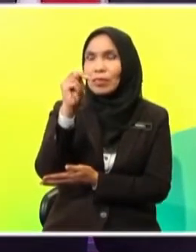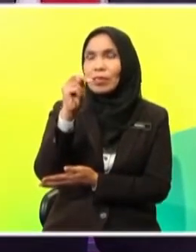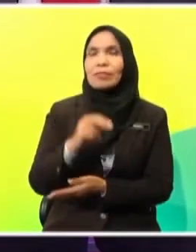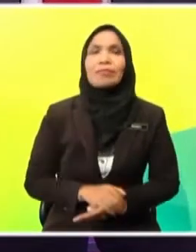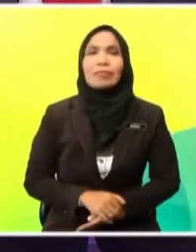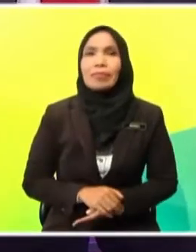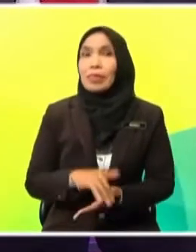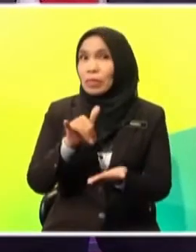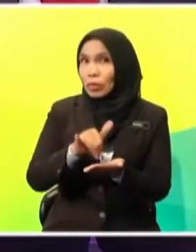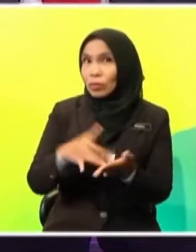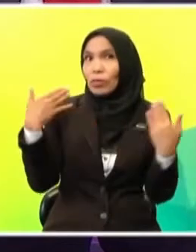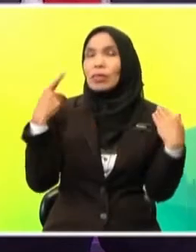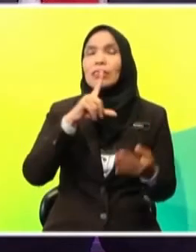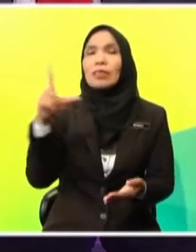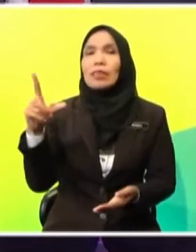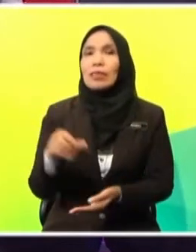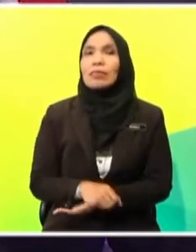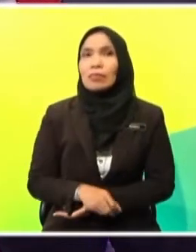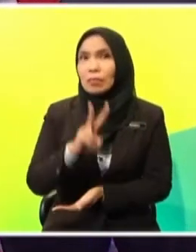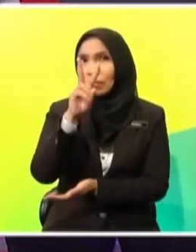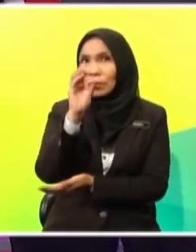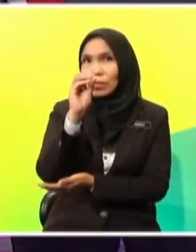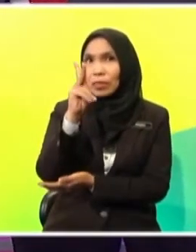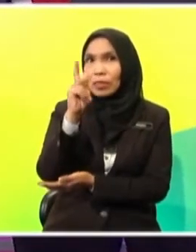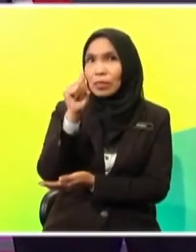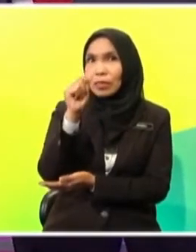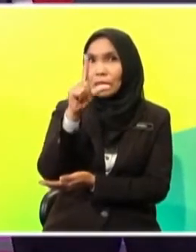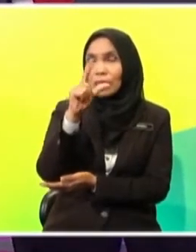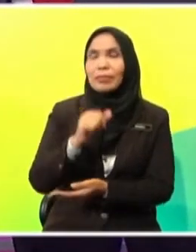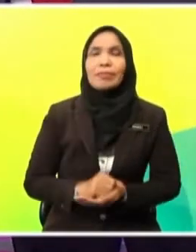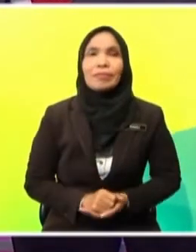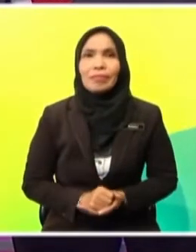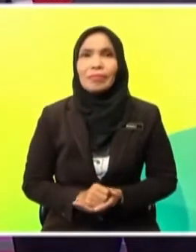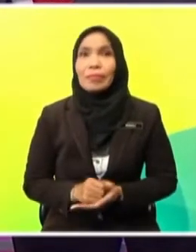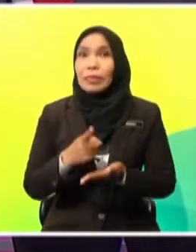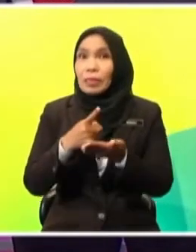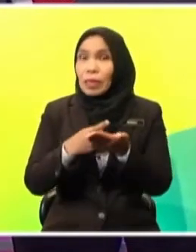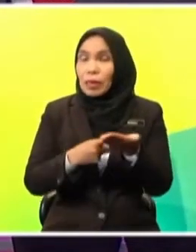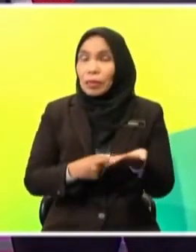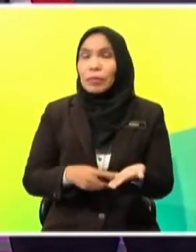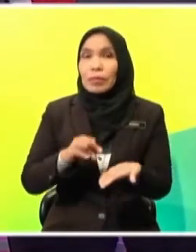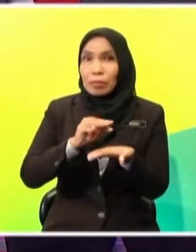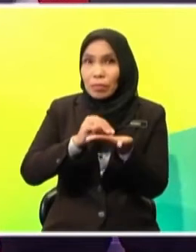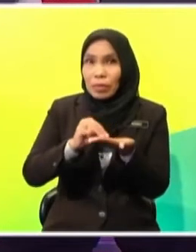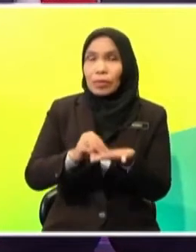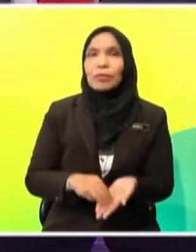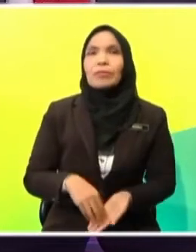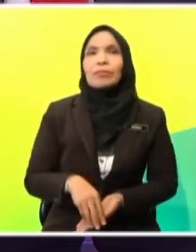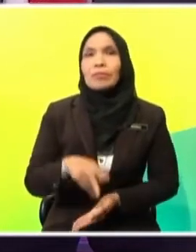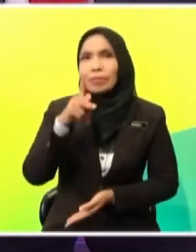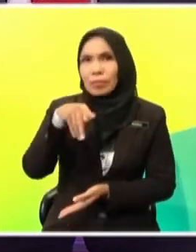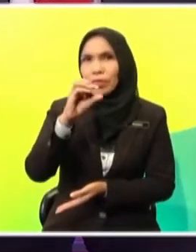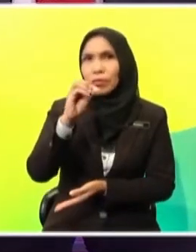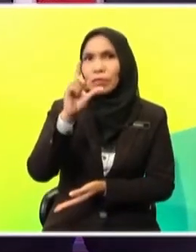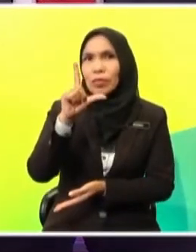tahu apakah yang dimaksudkan dengan pola suku kate tertutup dan saya nah